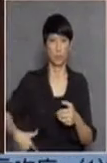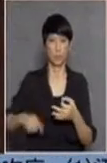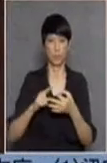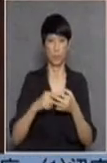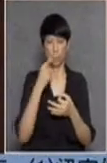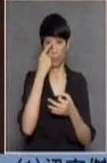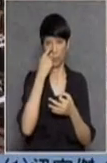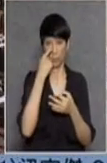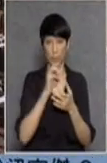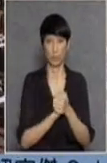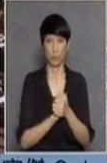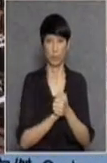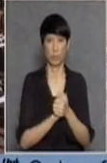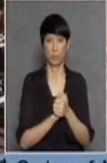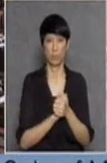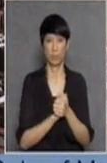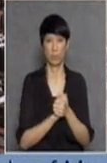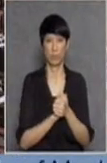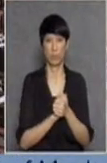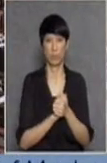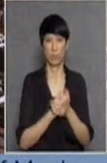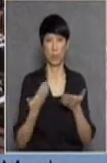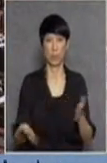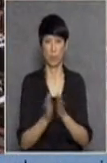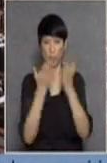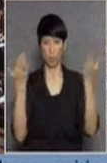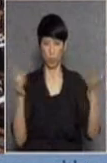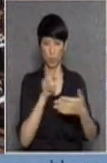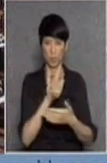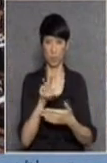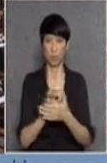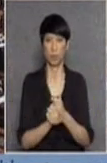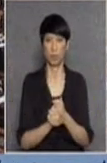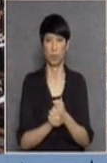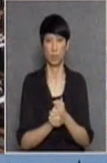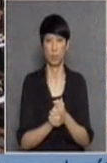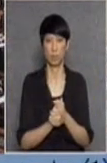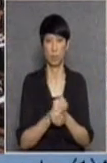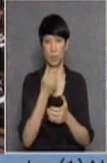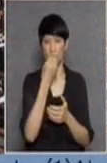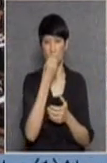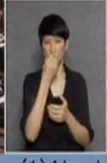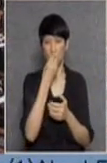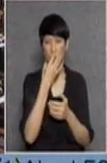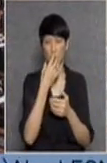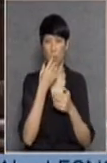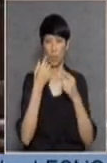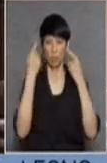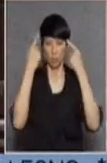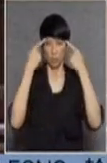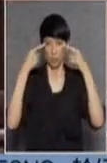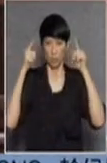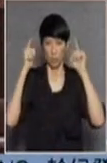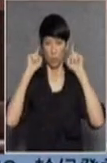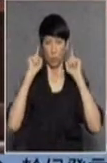多謝代主席。今天我們看報紙呢，就看到這個港大民意研究計劃就就著梁